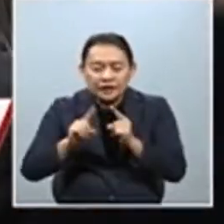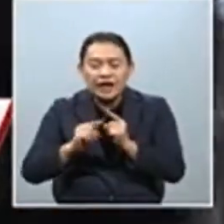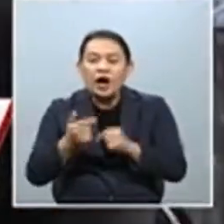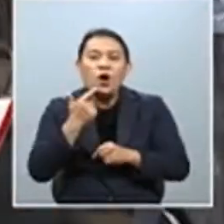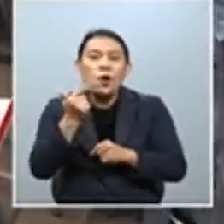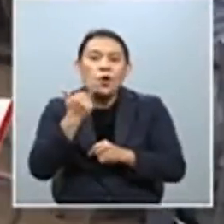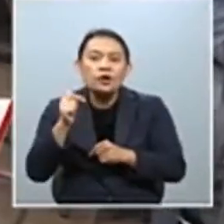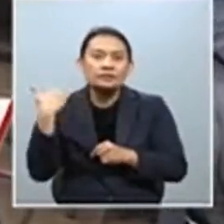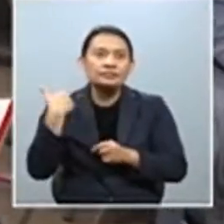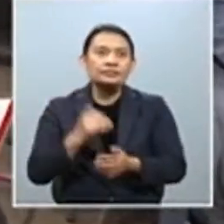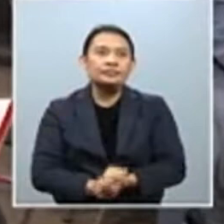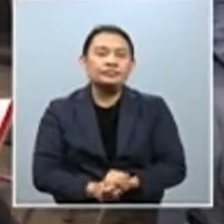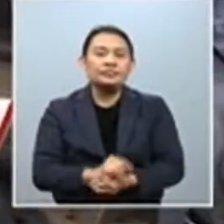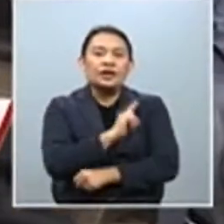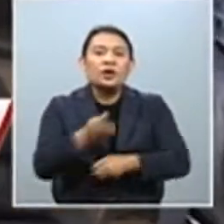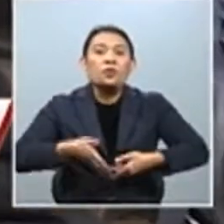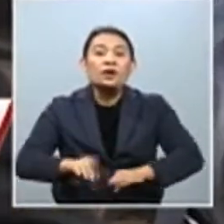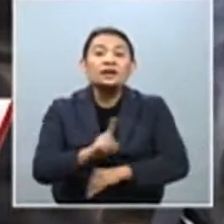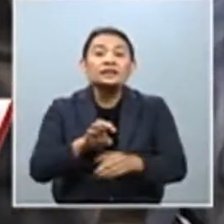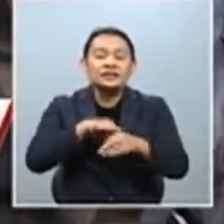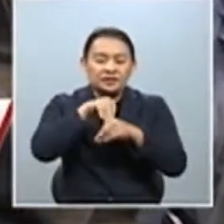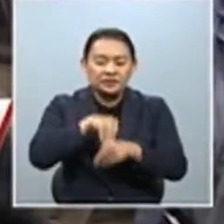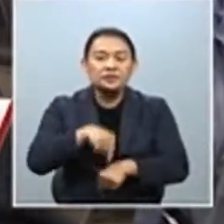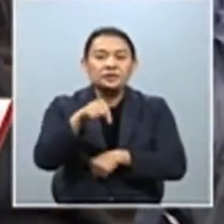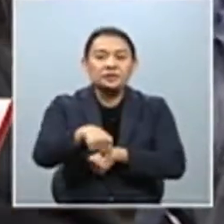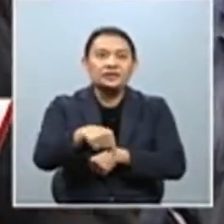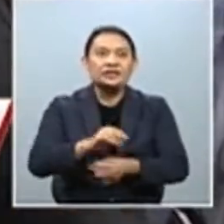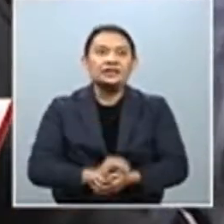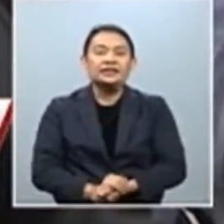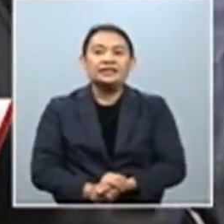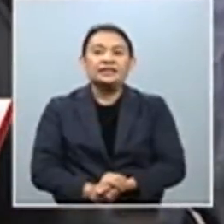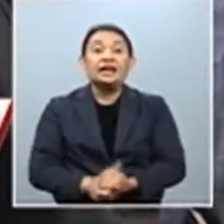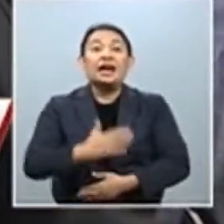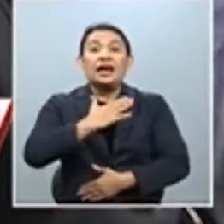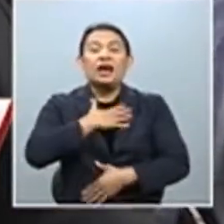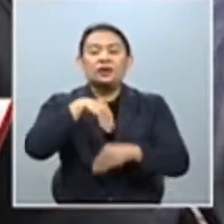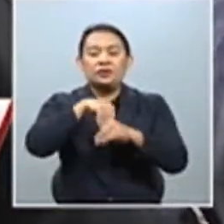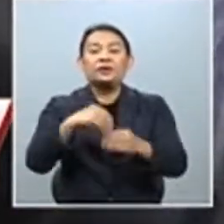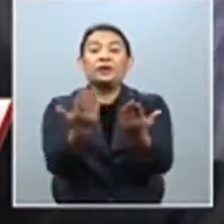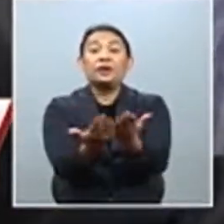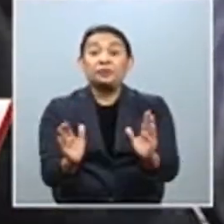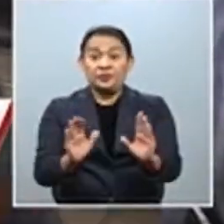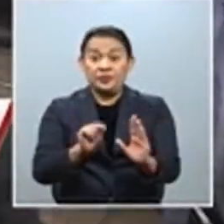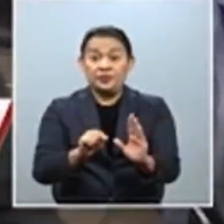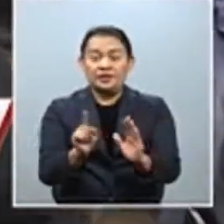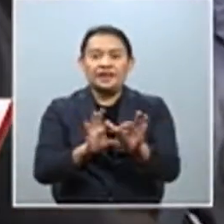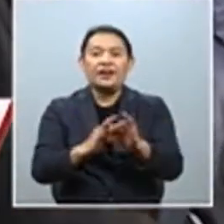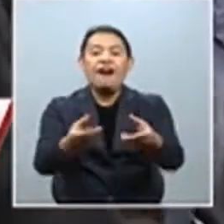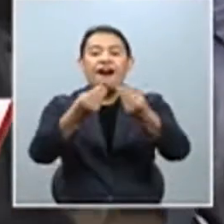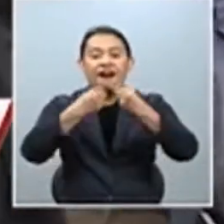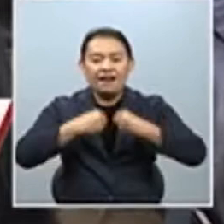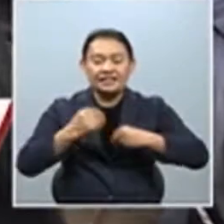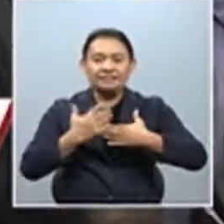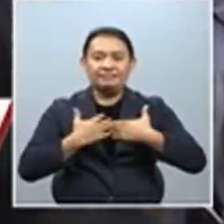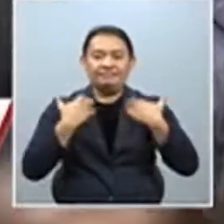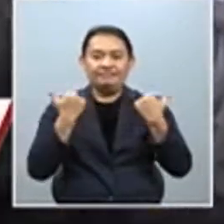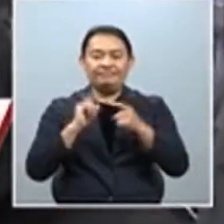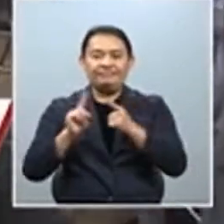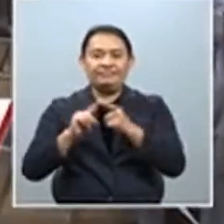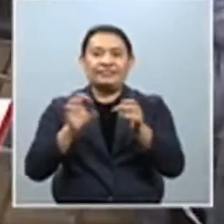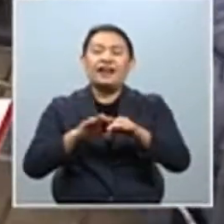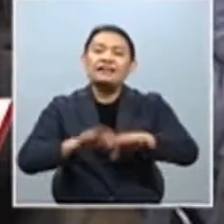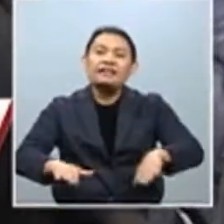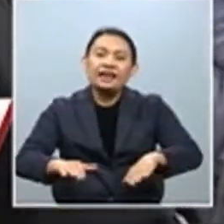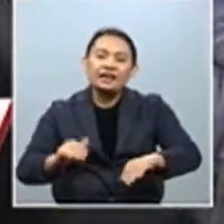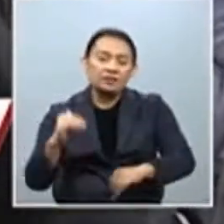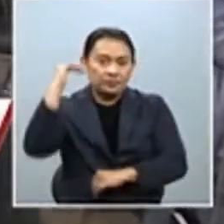ดก็โชคดีมากๆที่ได้มาอยู่ตรงนี้เพราะว่ากลายเป็นว่าเราได้อยู่ในครอบครัวที่มีคำอวยพรจากตั้งแต่เด็กผู้